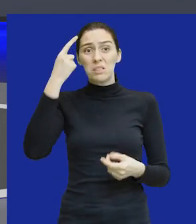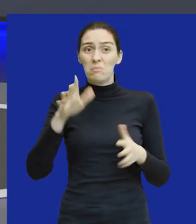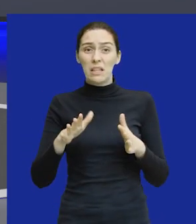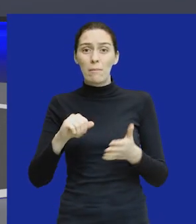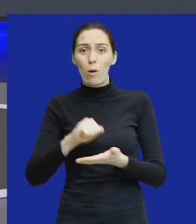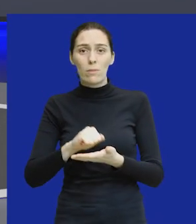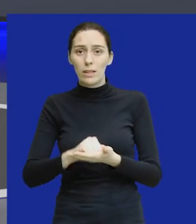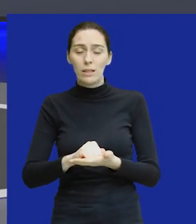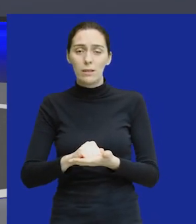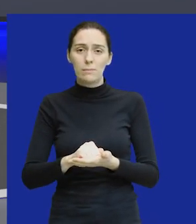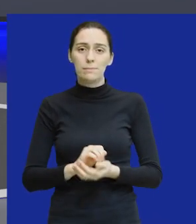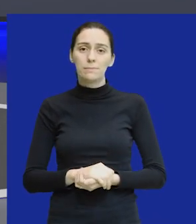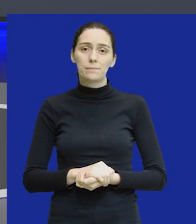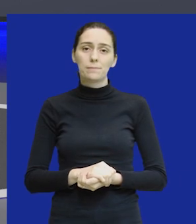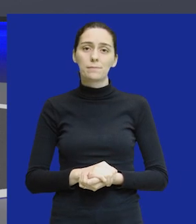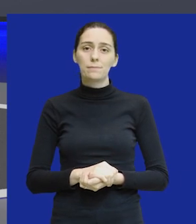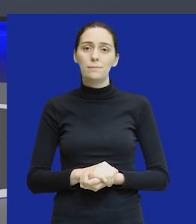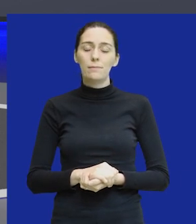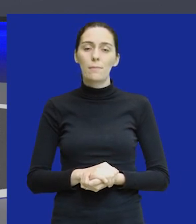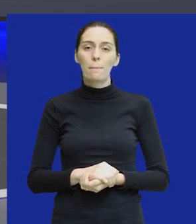senzacionalizma mislim da nema u medijima.